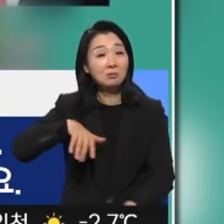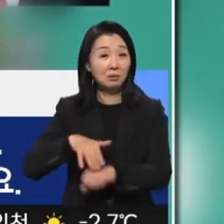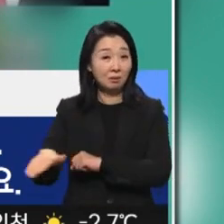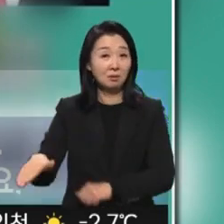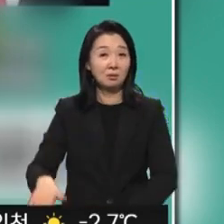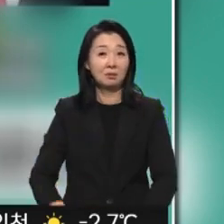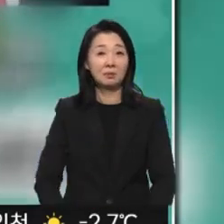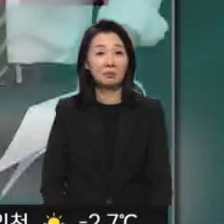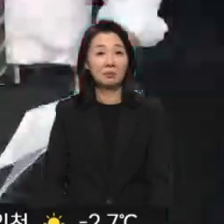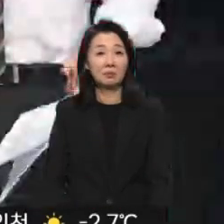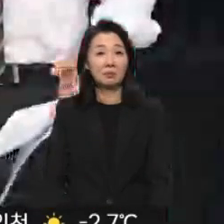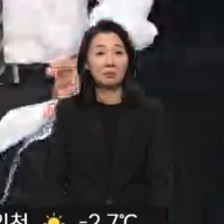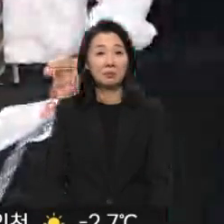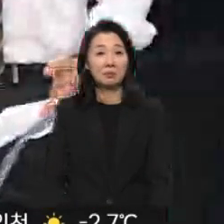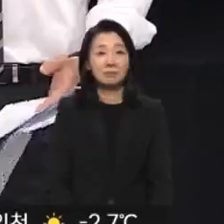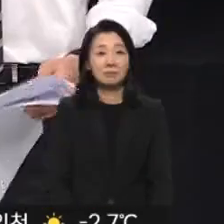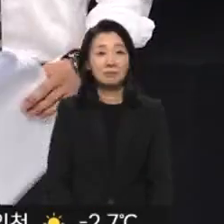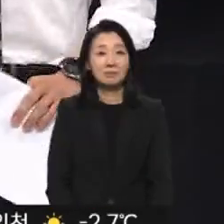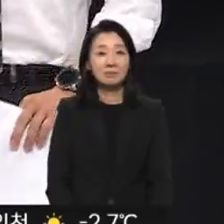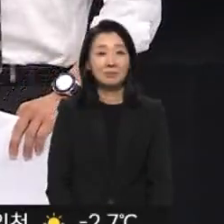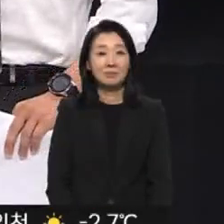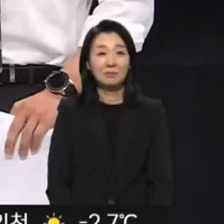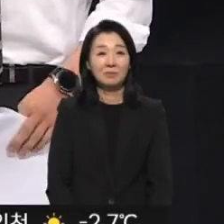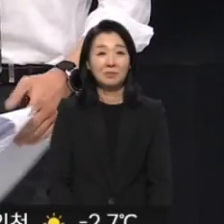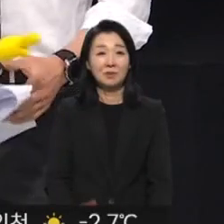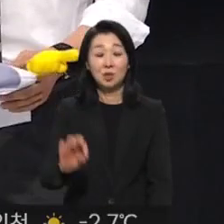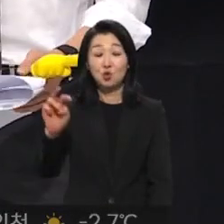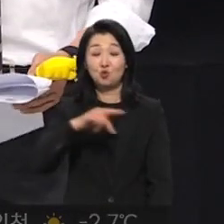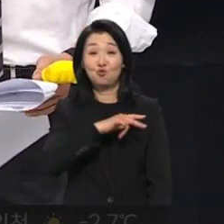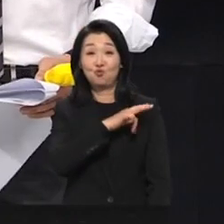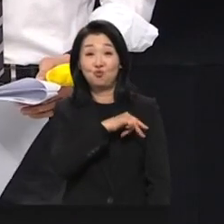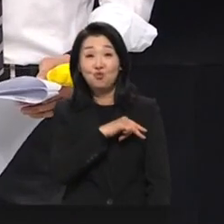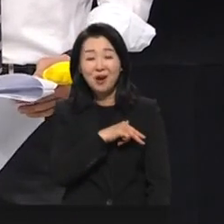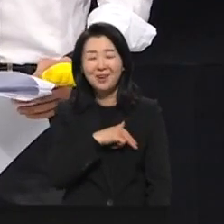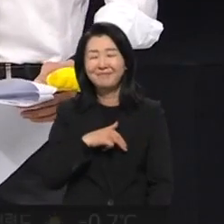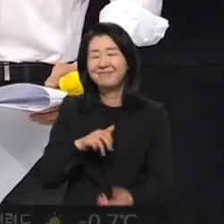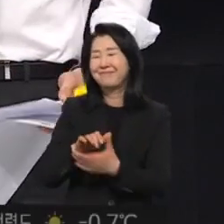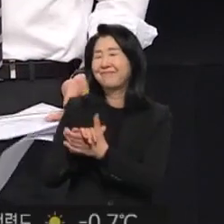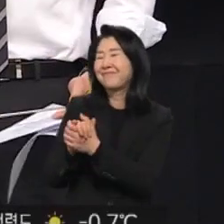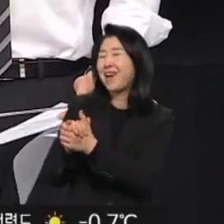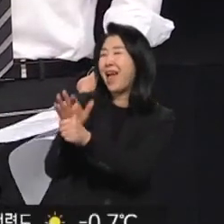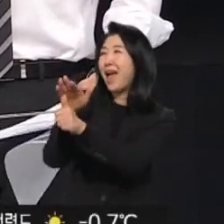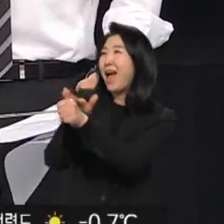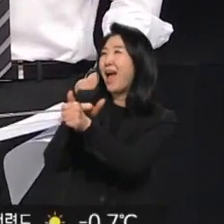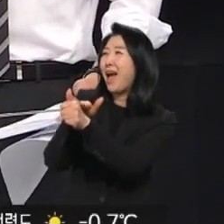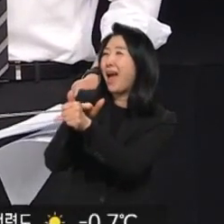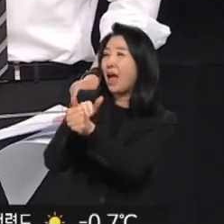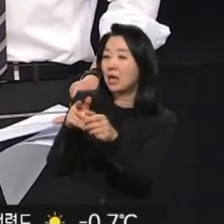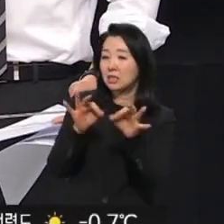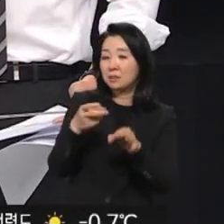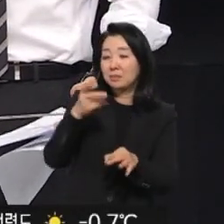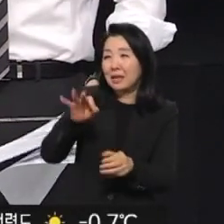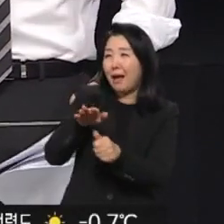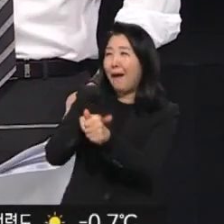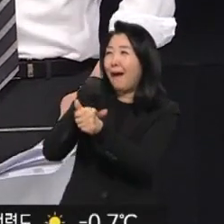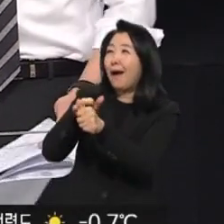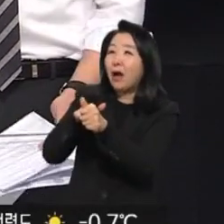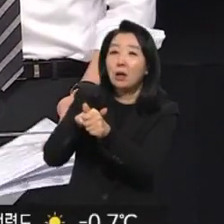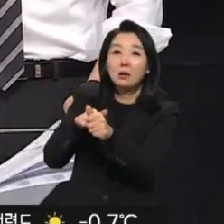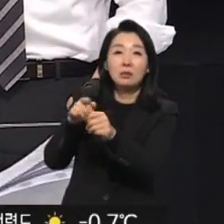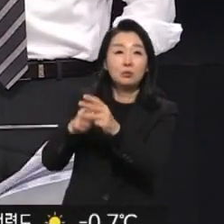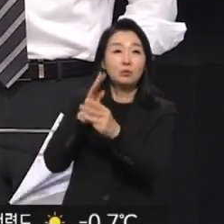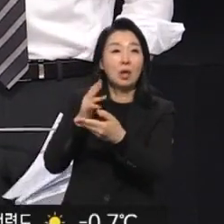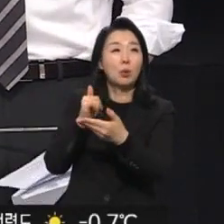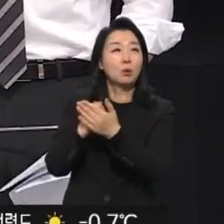스타일이에요. 윤 의원은 이 맹목적으로 윤심을 추종하는 김장연대는 오히려 윤 대통령에게 독이 된다는